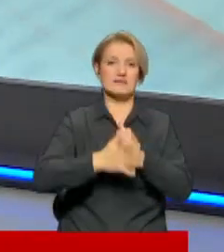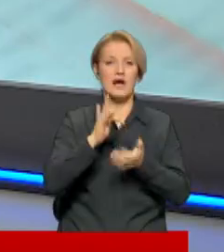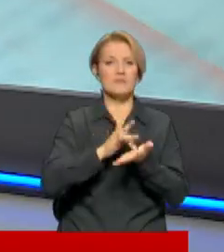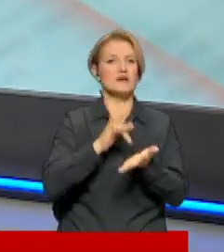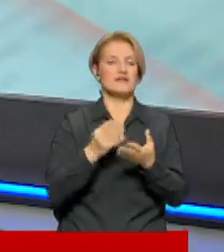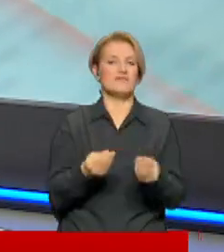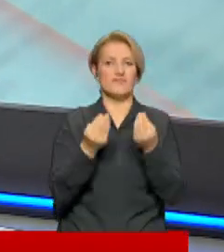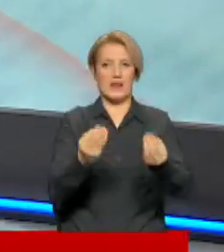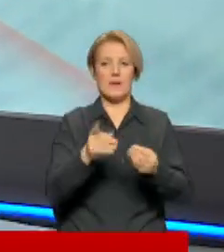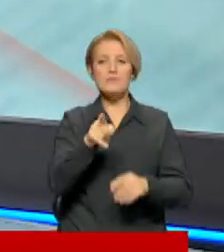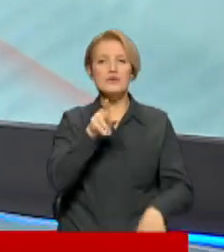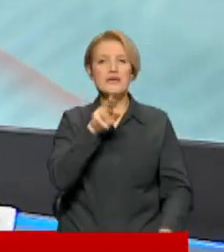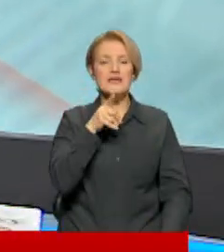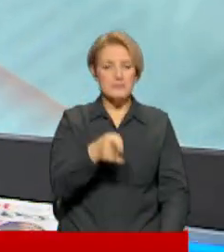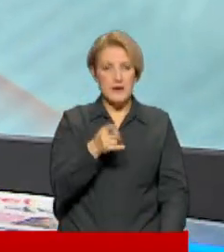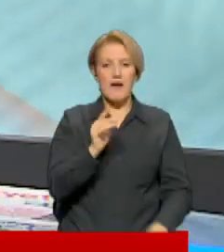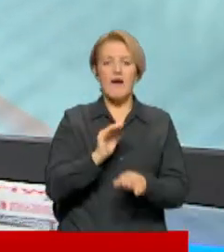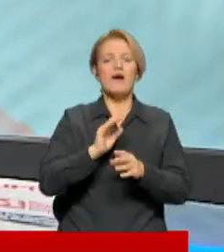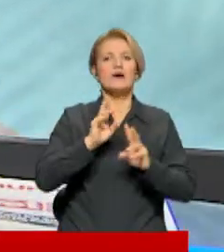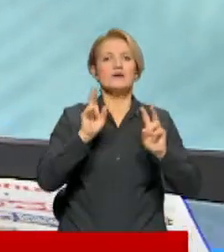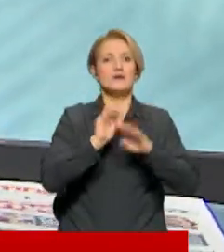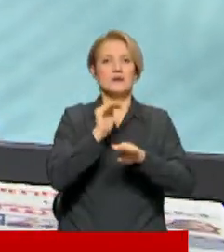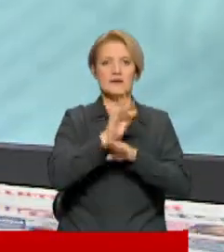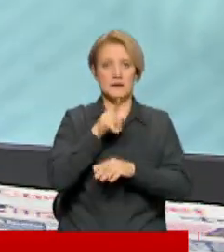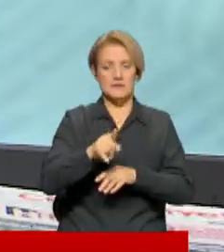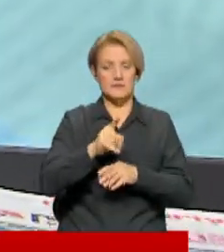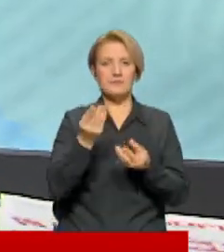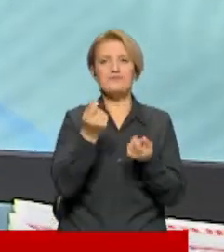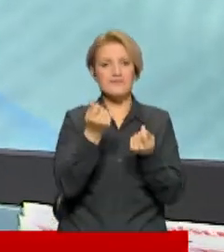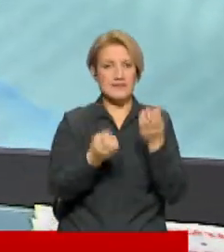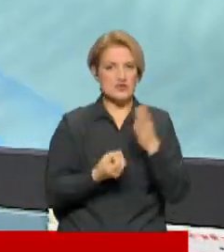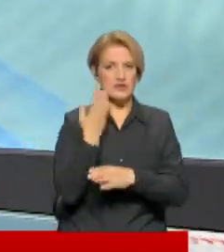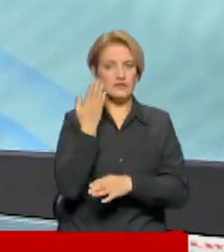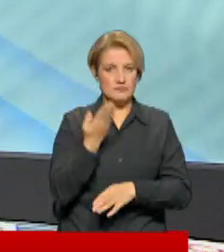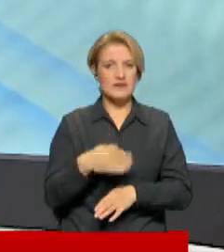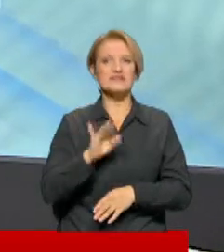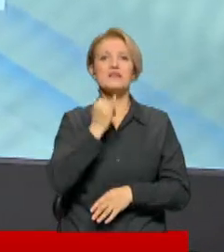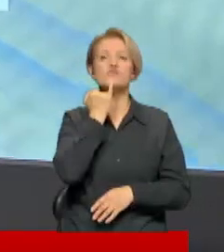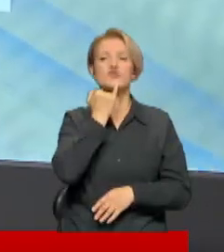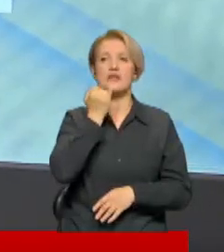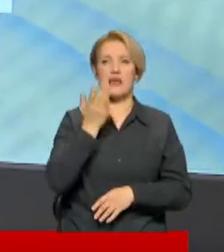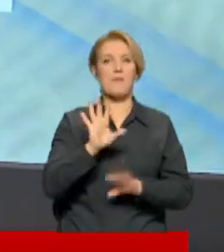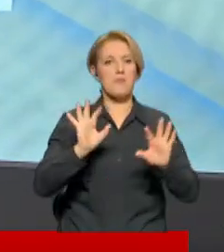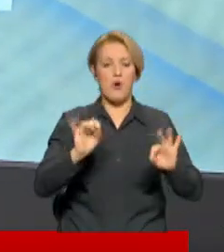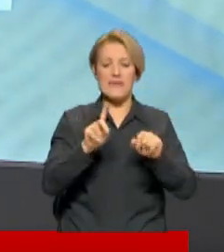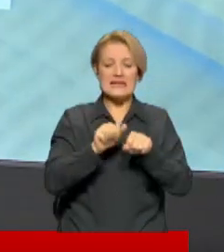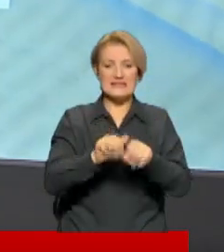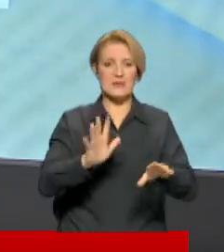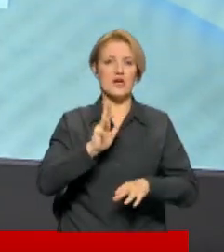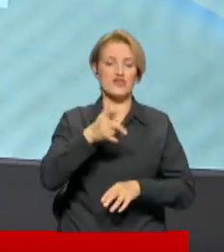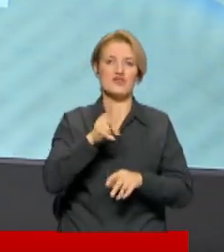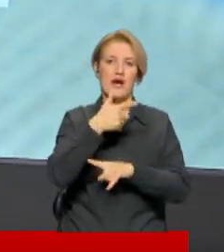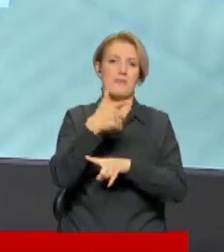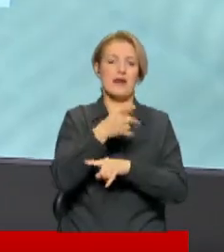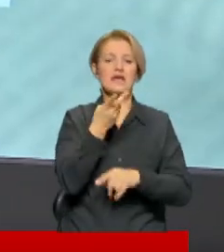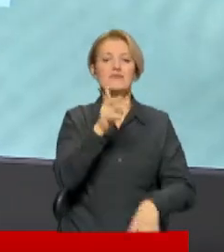olaylar yaşanmasın diye faiş fiyatlar fahiş böyle ücretler de çıkartılmasın diye Müşteriye böyle bir sisteme geçirecek